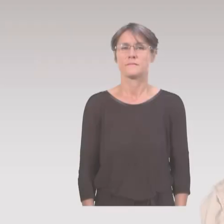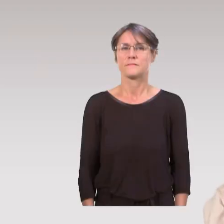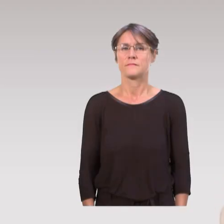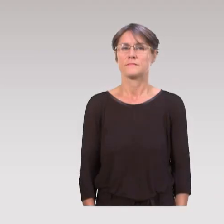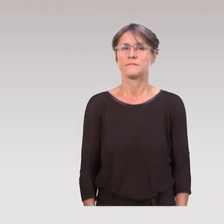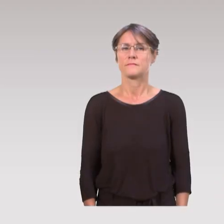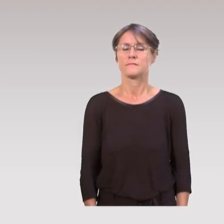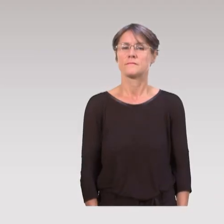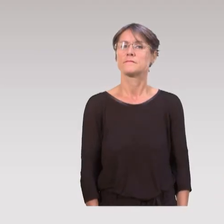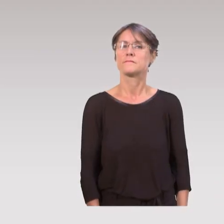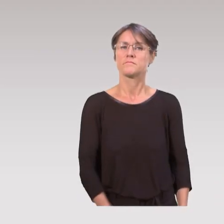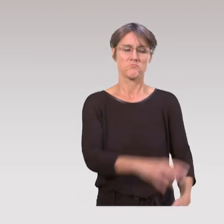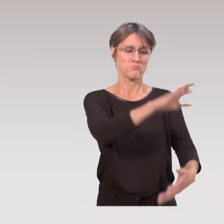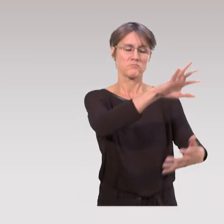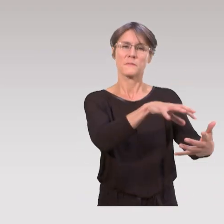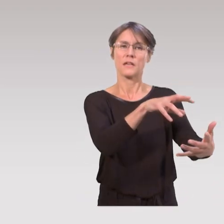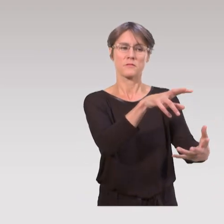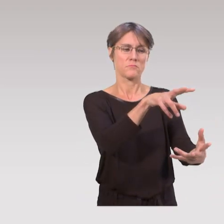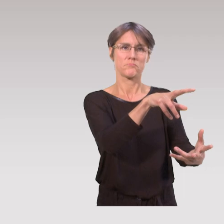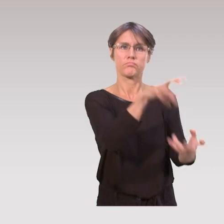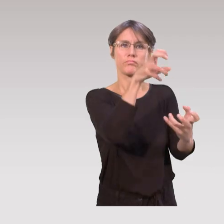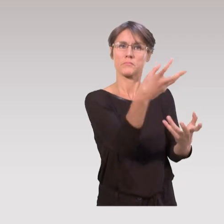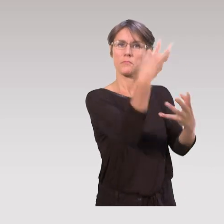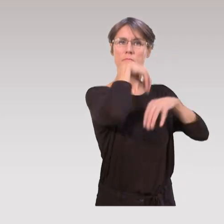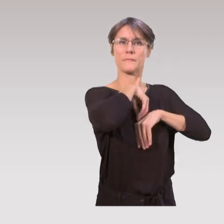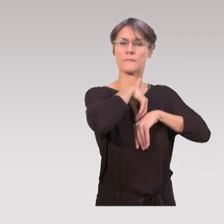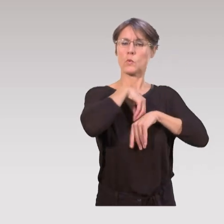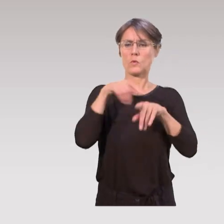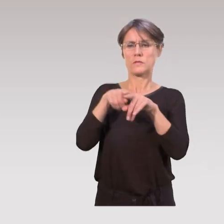On peut faire un lien entre littératie et déterminants de la santé.